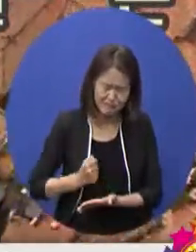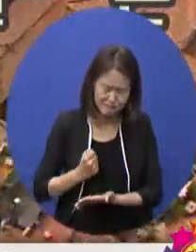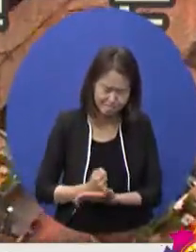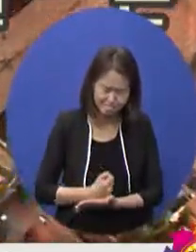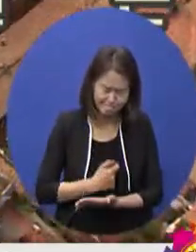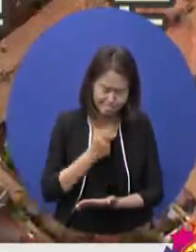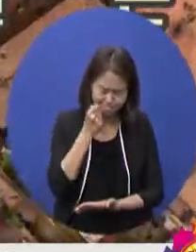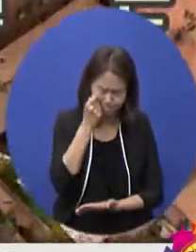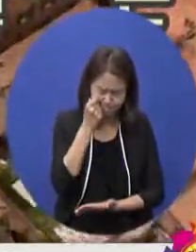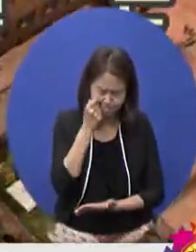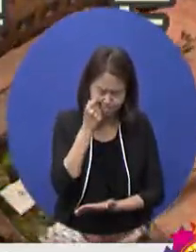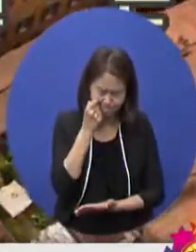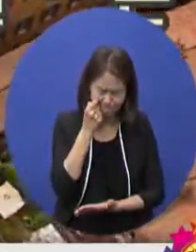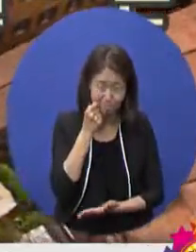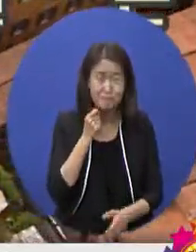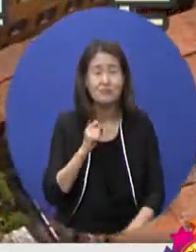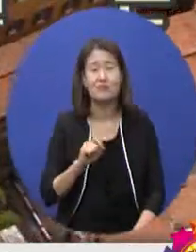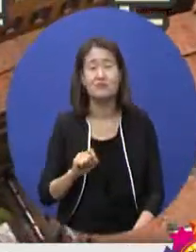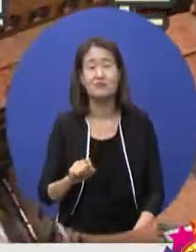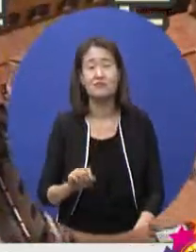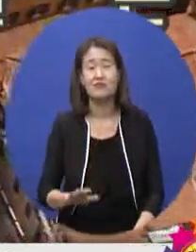목매여오는구나